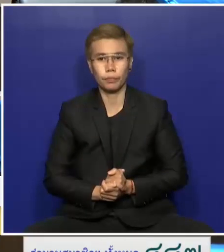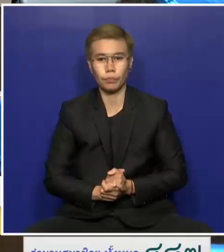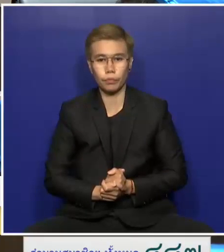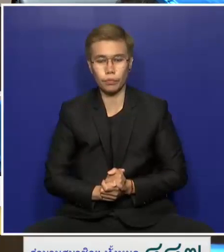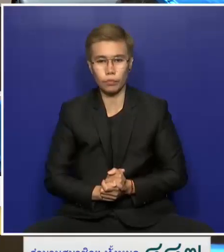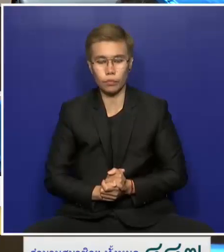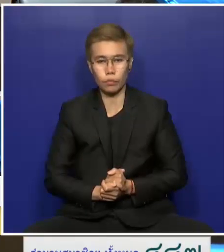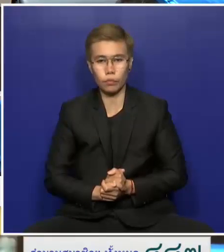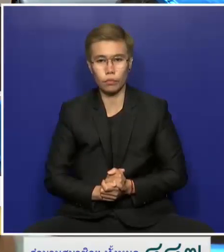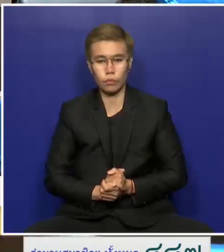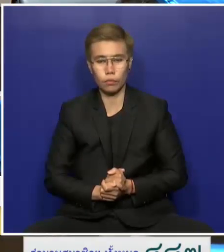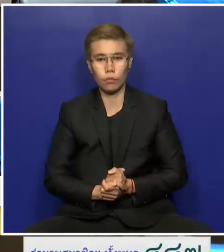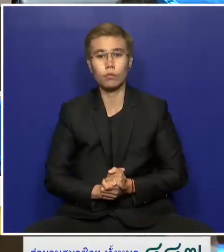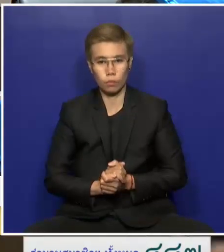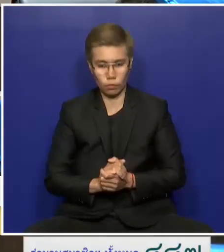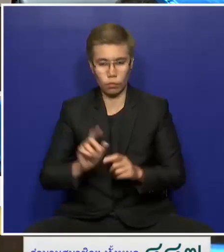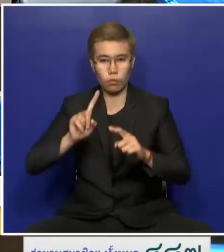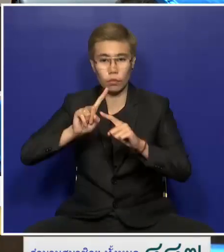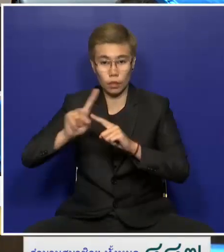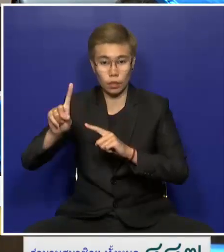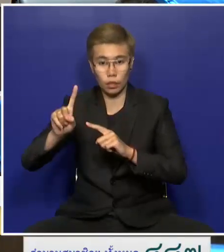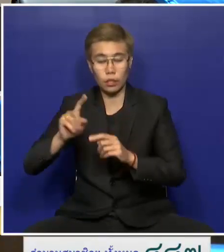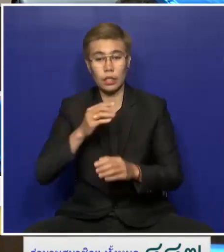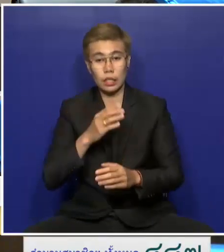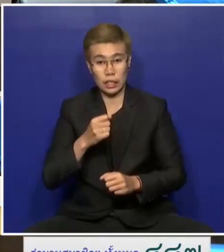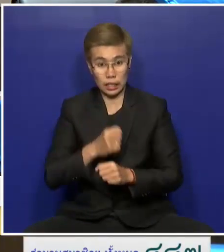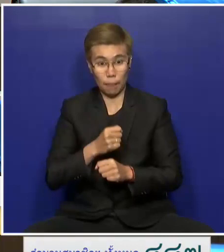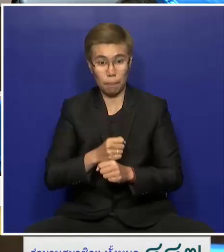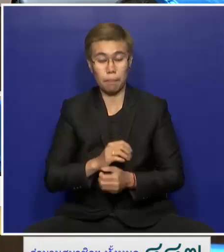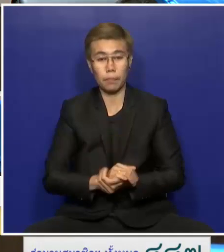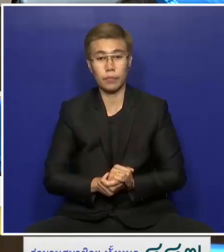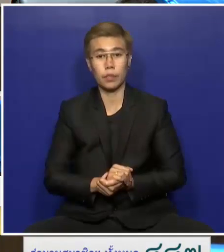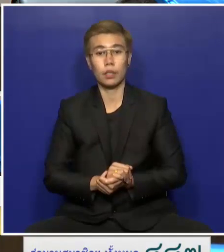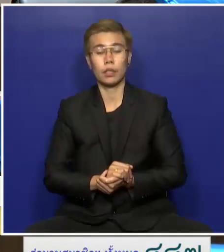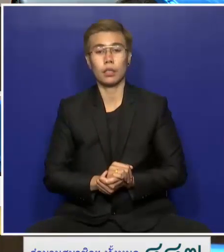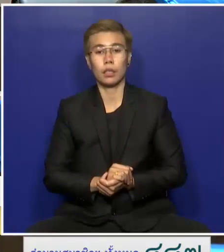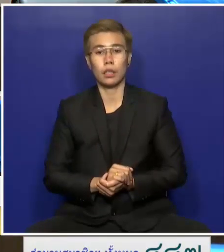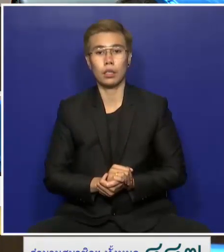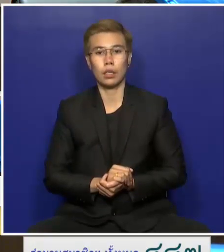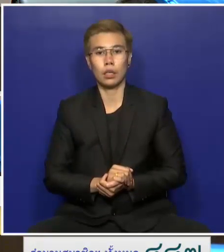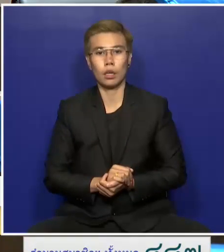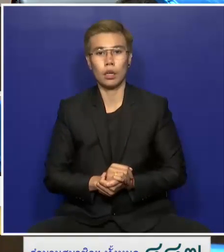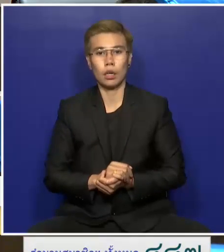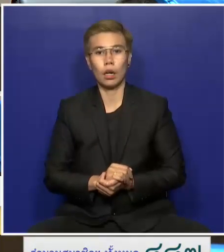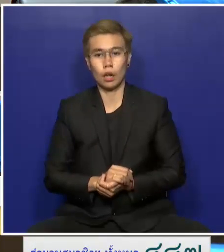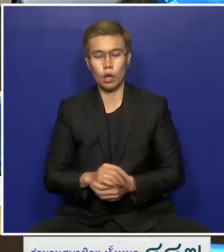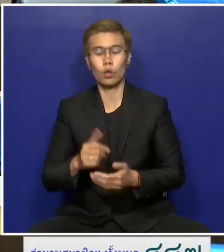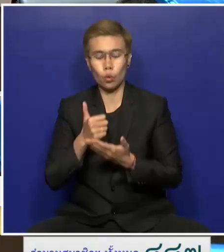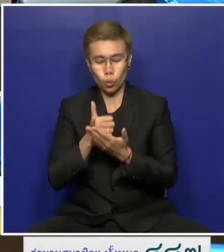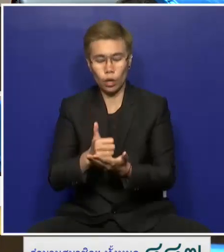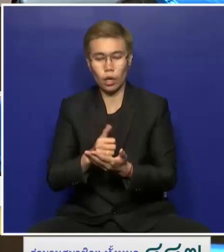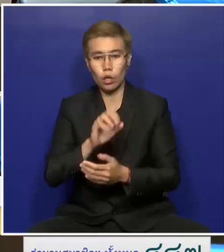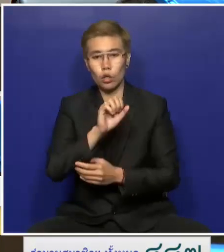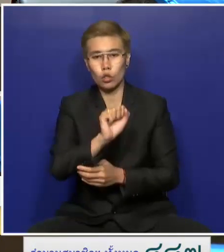ให้ดังนี้1เร่งรัดให้สำนักงานสปก.จังหวัดปราจีนบุรีประ